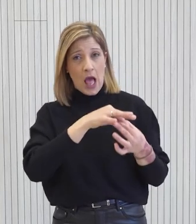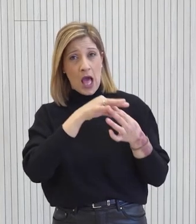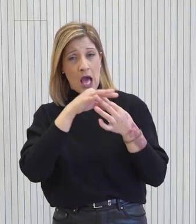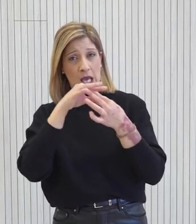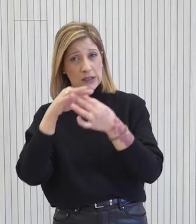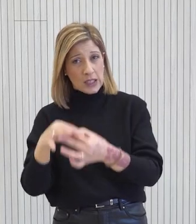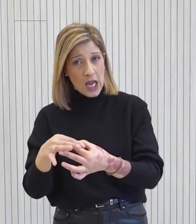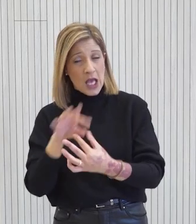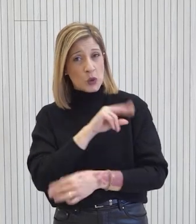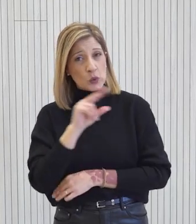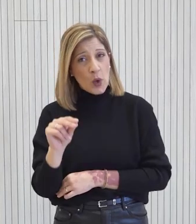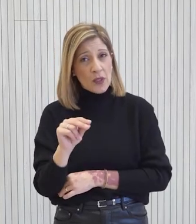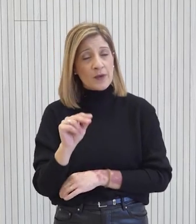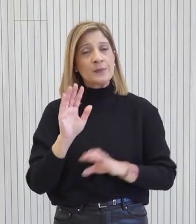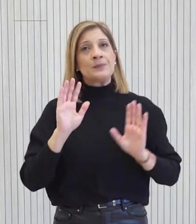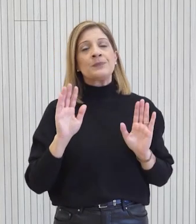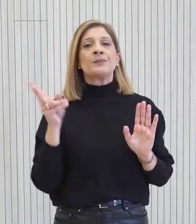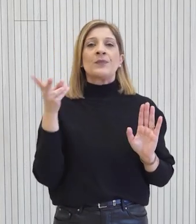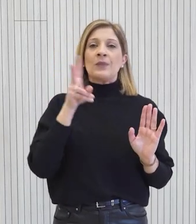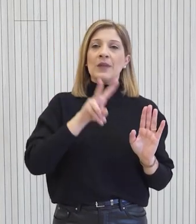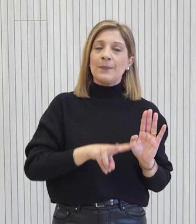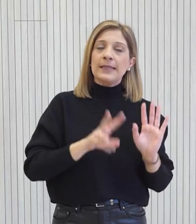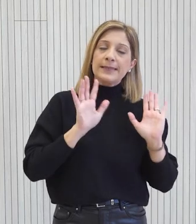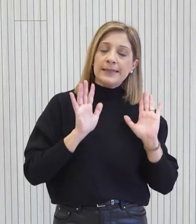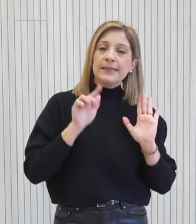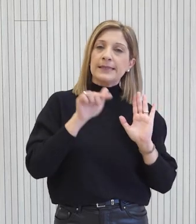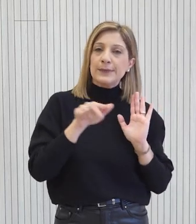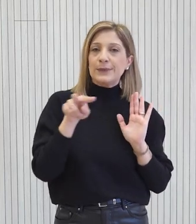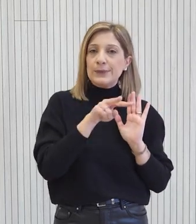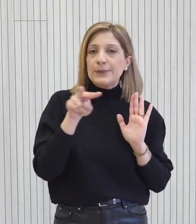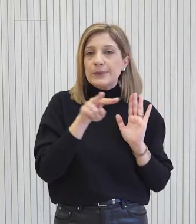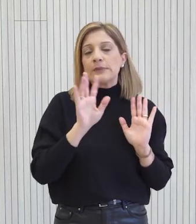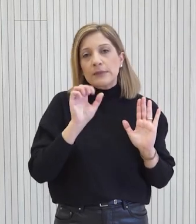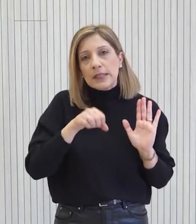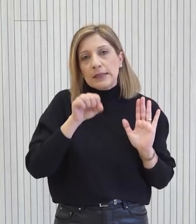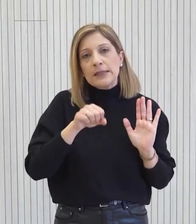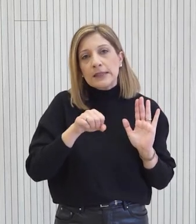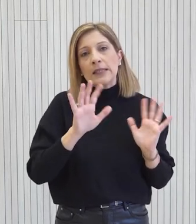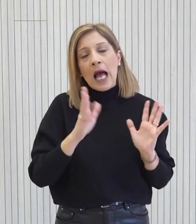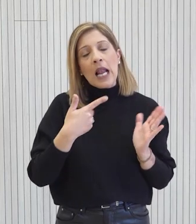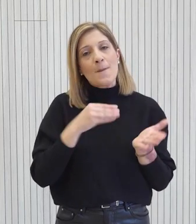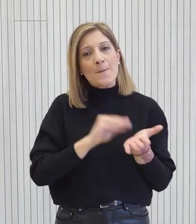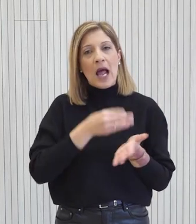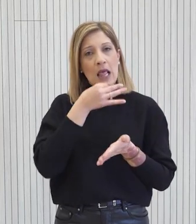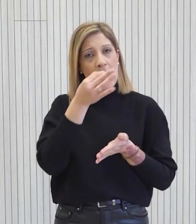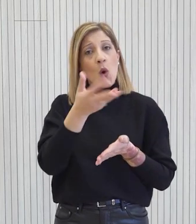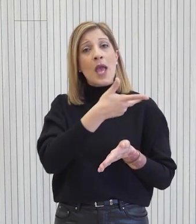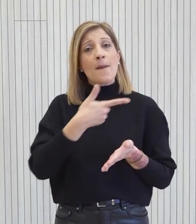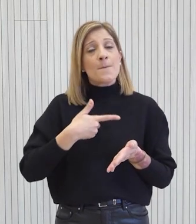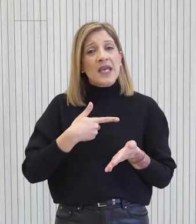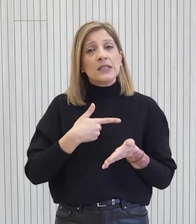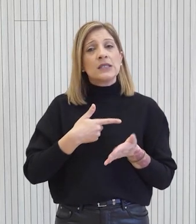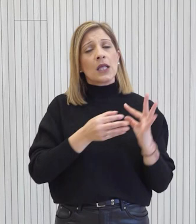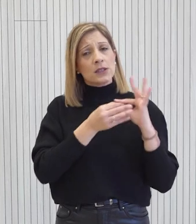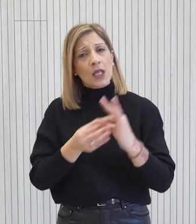Προφανώς δεν μπορούν να αποσυνδεθούν οι δύο κινήσεις. Αυτή τη στιγμή, επαναλαμβάνω, όπως έχουμε πει και στην τοποθέτησή μας, βρισκόμαστε σε